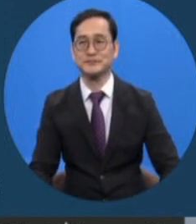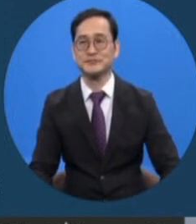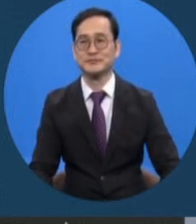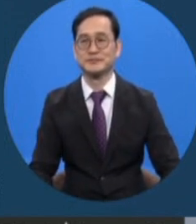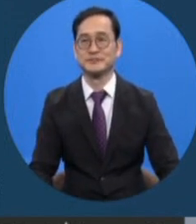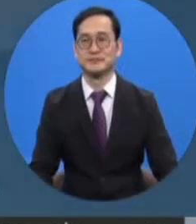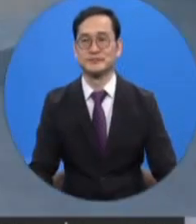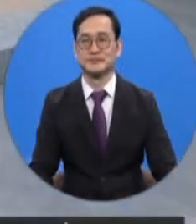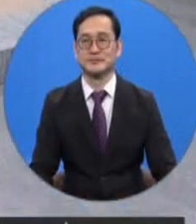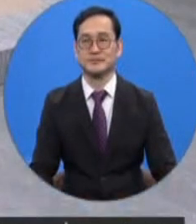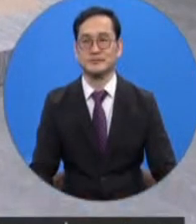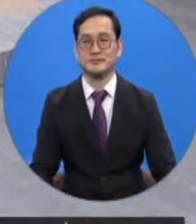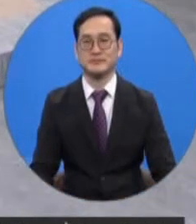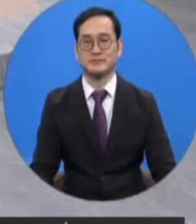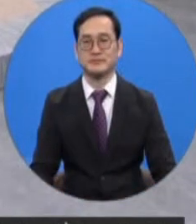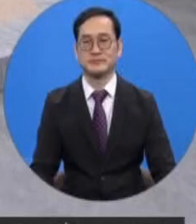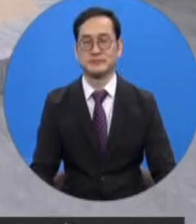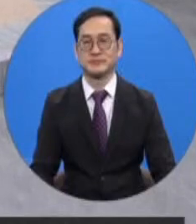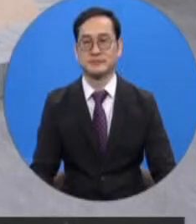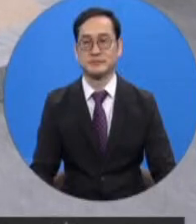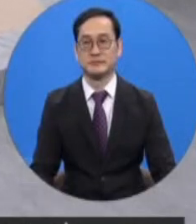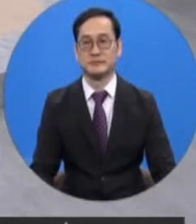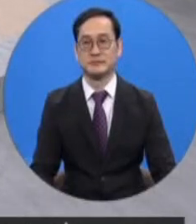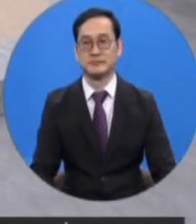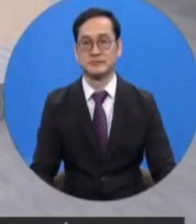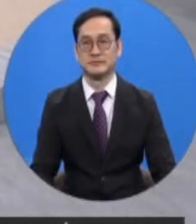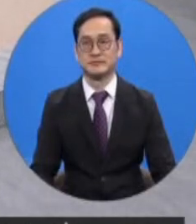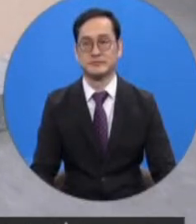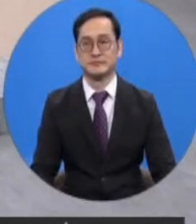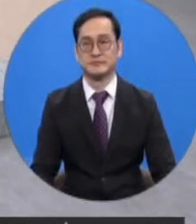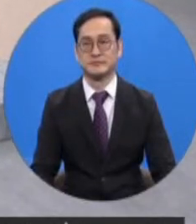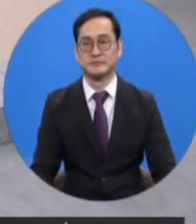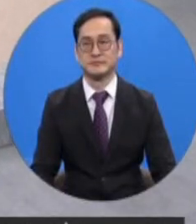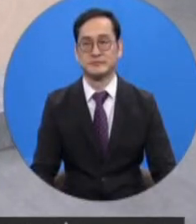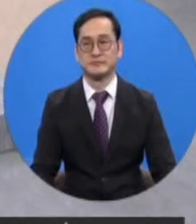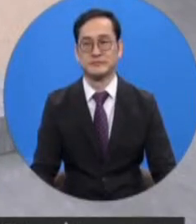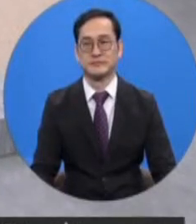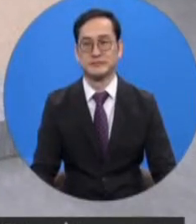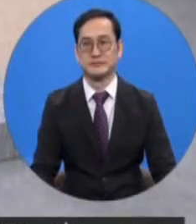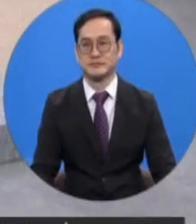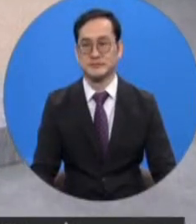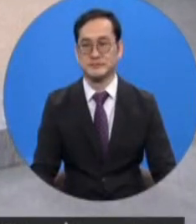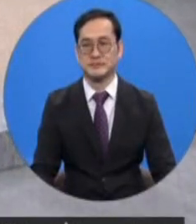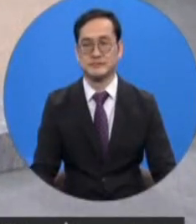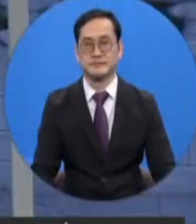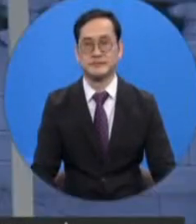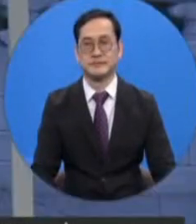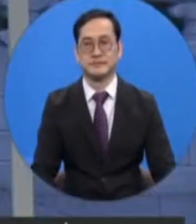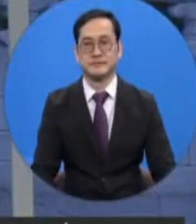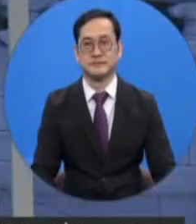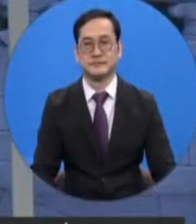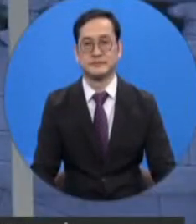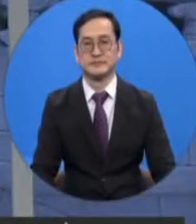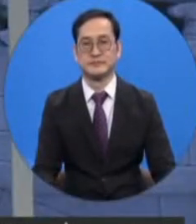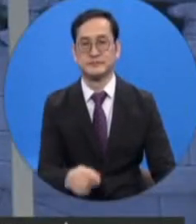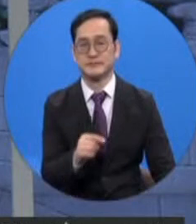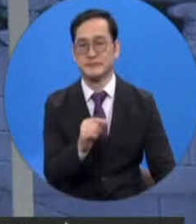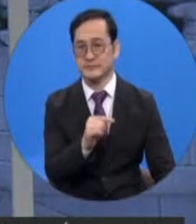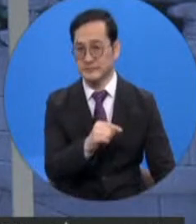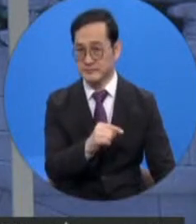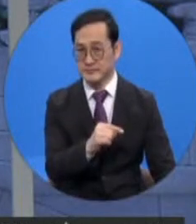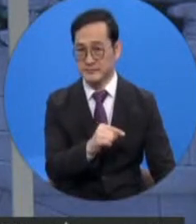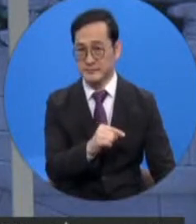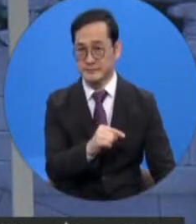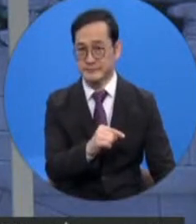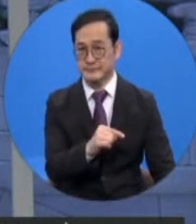부분인데 지금 뭐 여야할 것 없이 가족 리스크가 크잖아요. 일단은 이재명 후보 장남 아들 같은 경우는 성매매 의혹에 대한